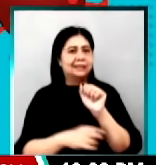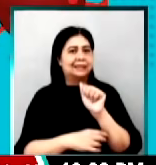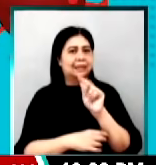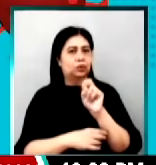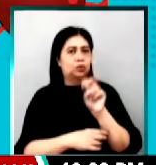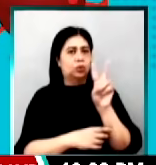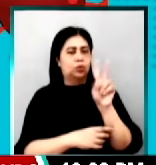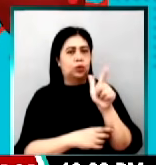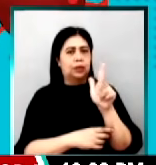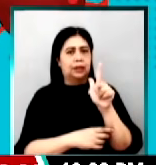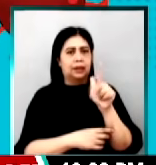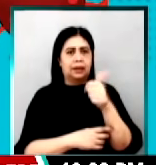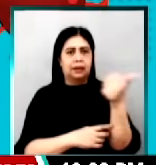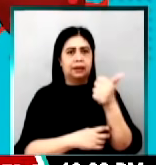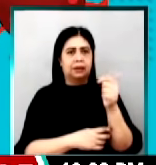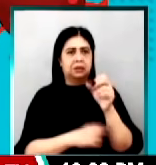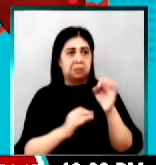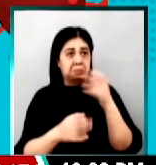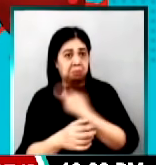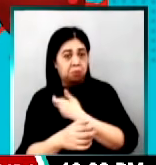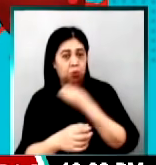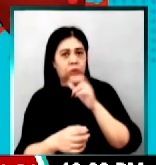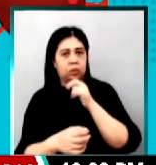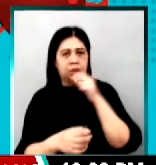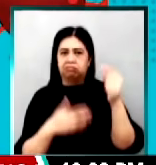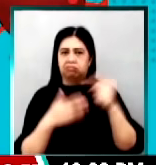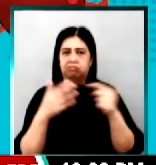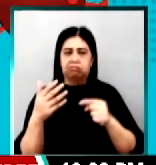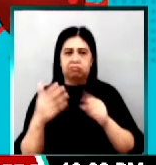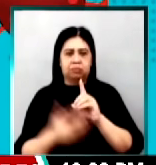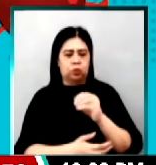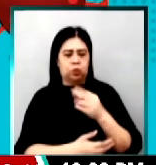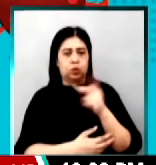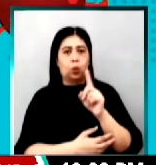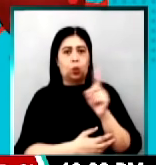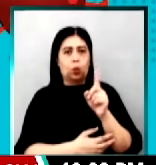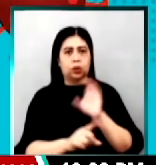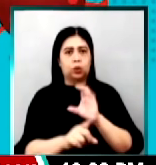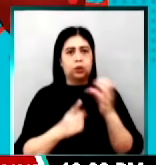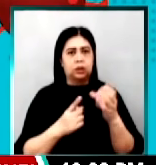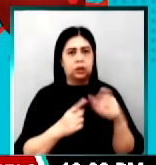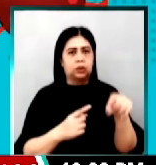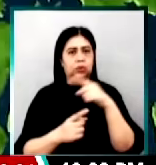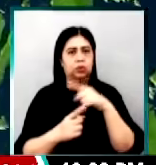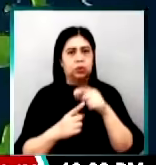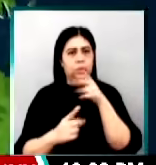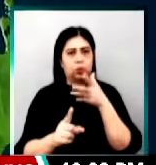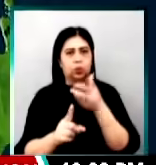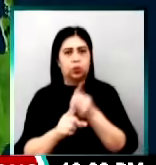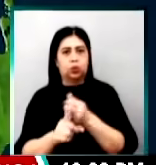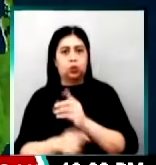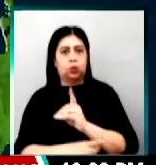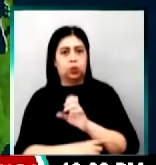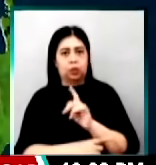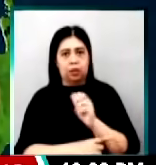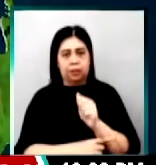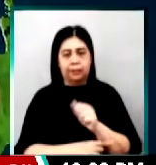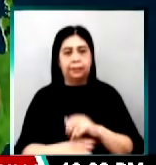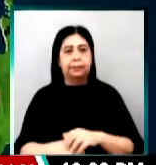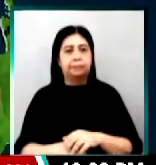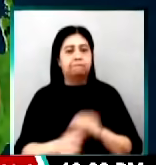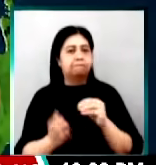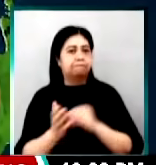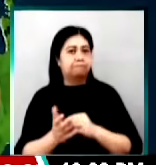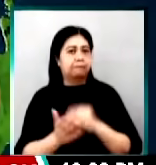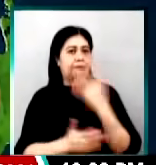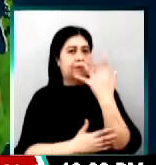iba pa. Hindi dinetalye ng DOH kung ano ang kondisyon ng mga bakunadong tinamaan ng Delta variant. Naitala sa 5 rehiyon ng